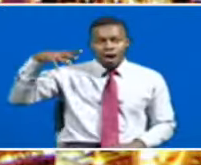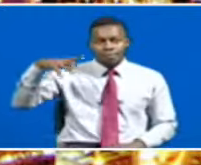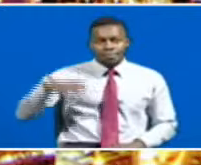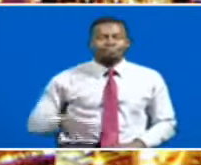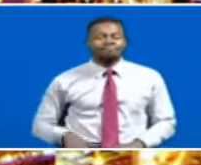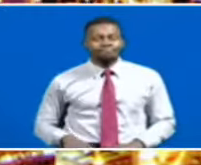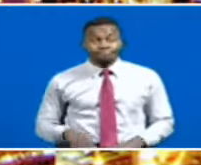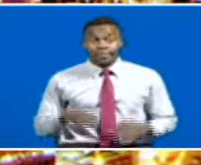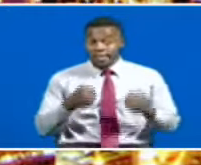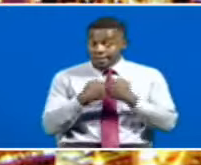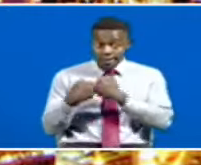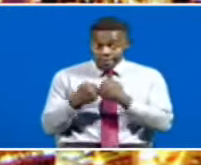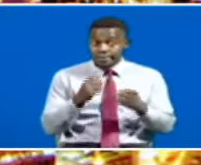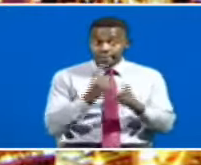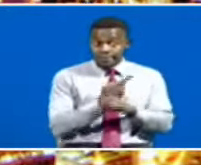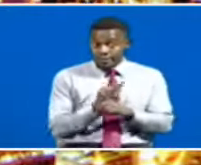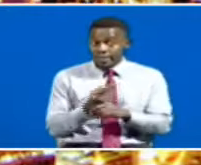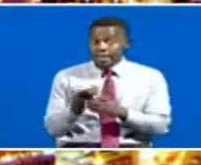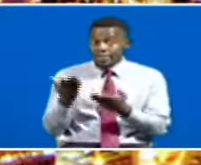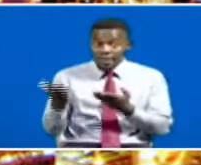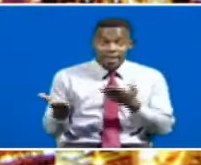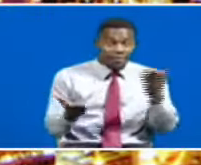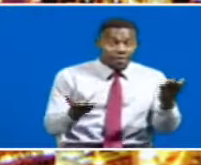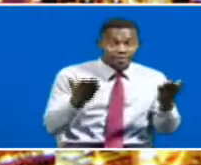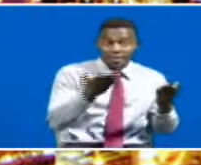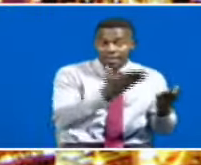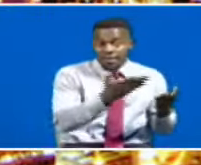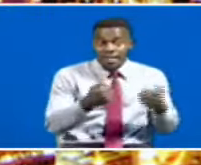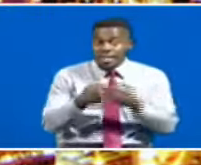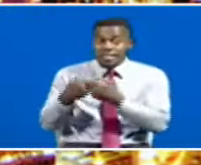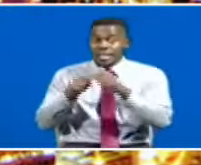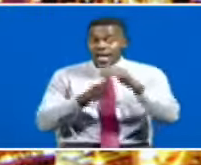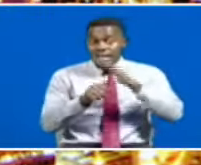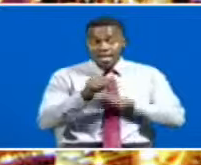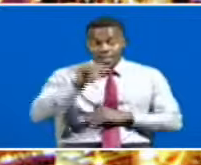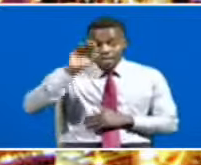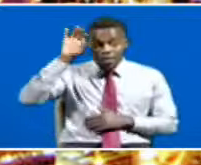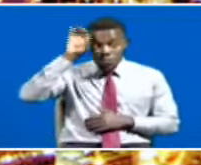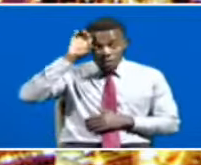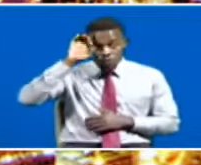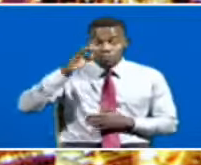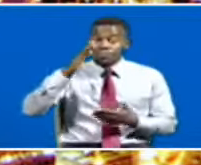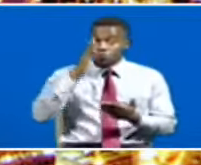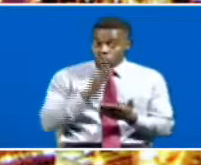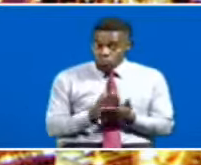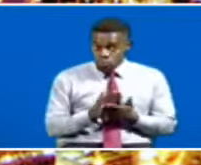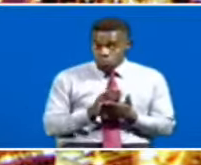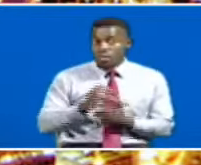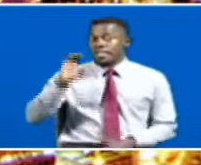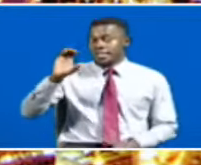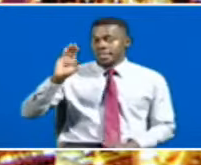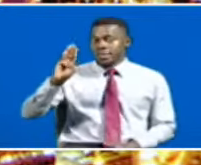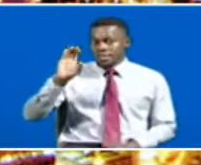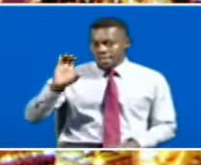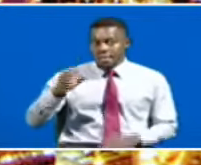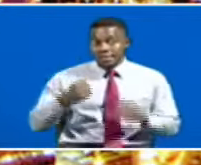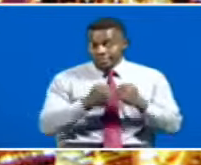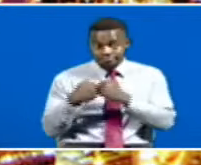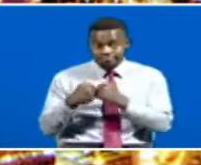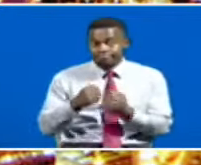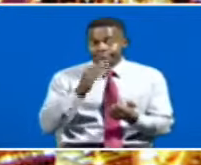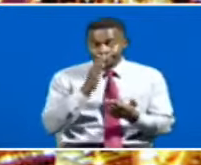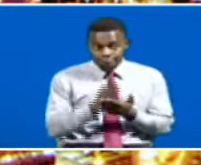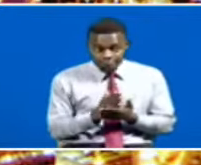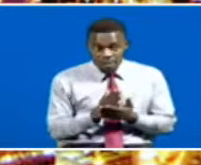kuwa na changamoto za hapa na pale, mtaala wa elimu wa CBC unawafaa wanafunzi kwa njia ya kipekee, kwani umechangia pakubwa